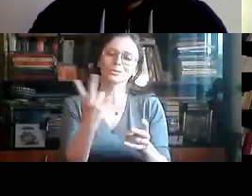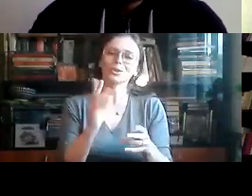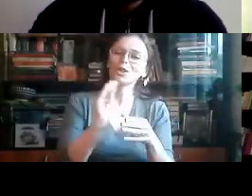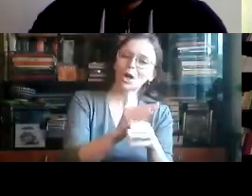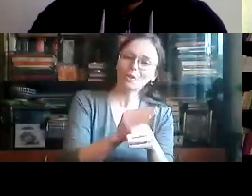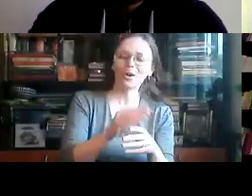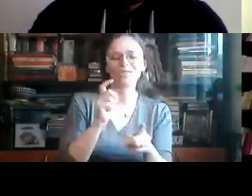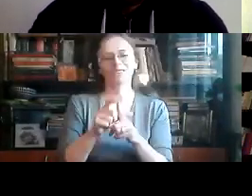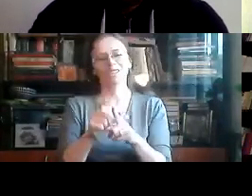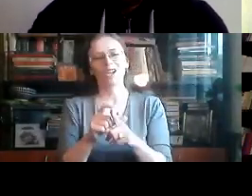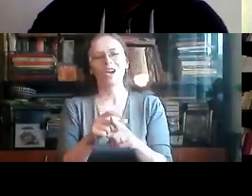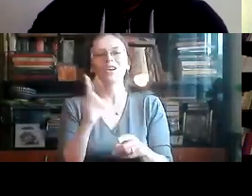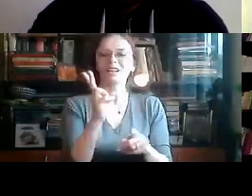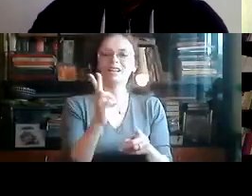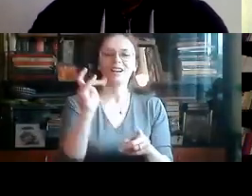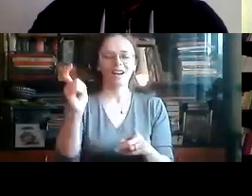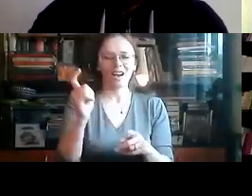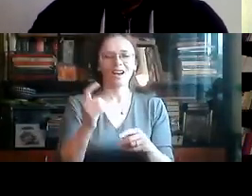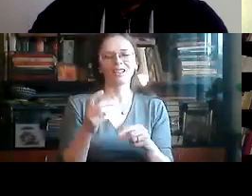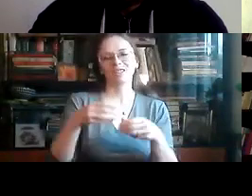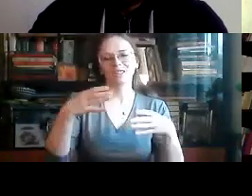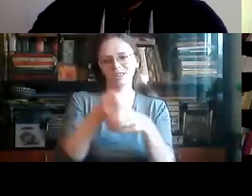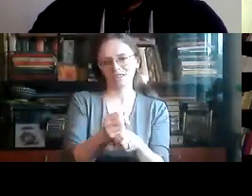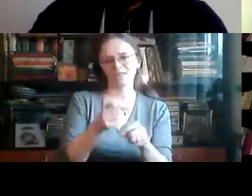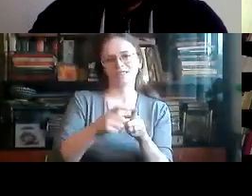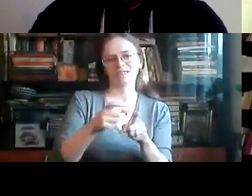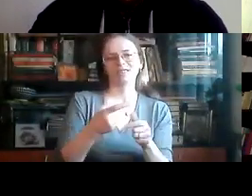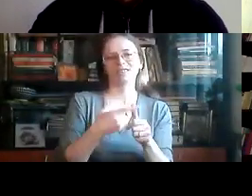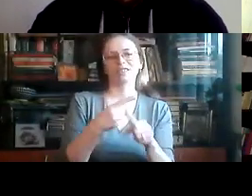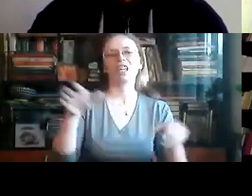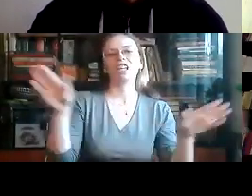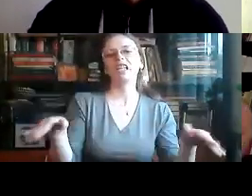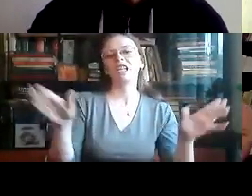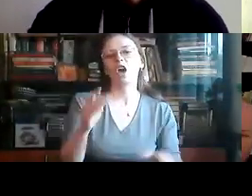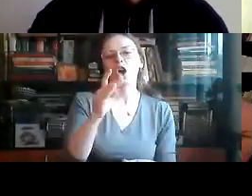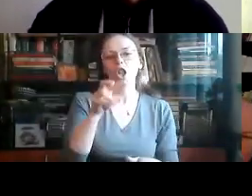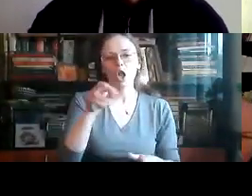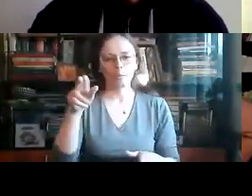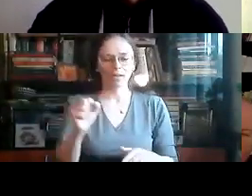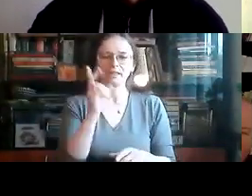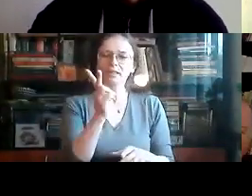я могла забыть. Включаю тебе звук и, пожалуйста.